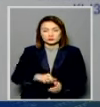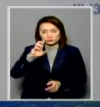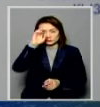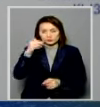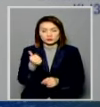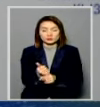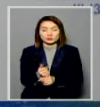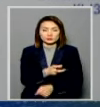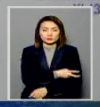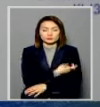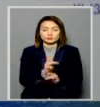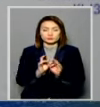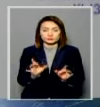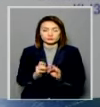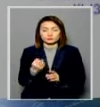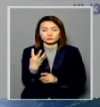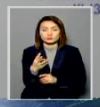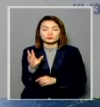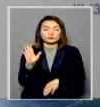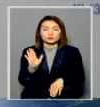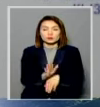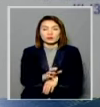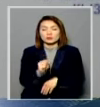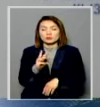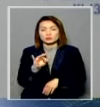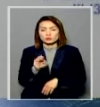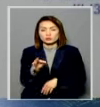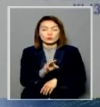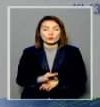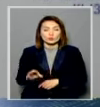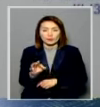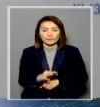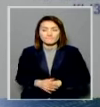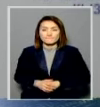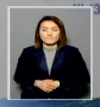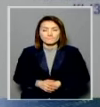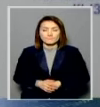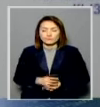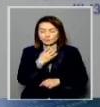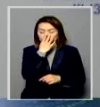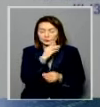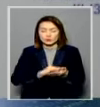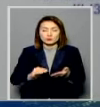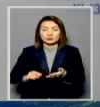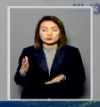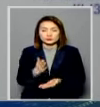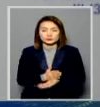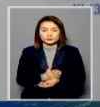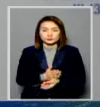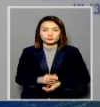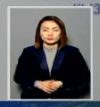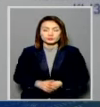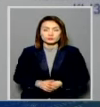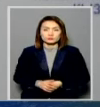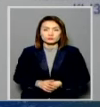санитарлық дәрігерінің 14 қаулысы бар ашық платформасы туралы. Сол жерде көрсетілген